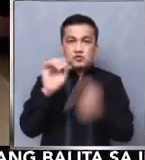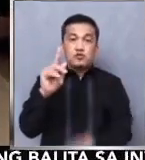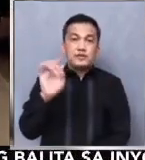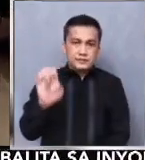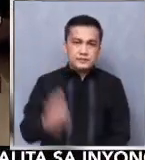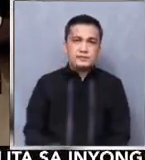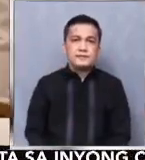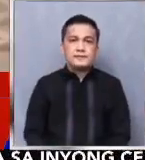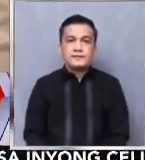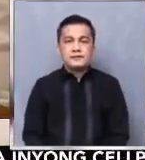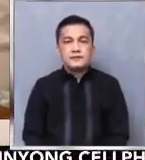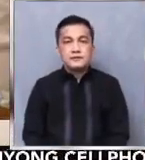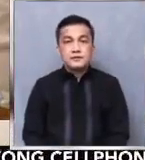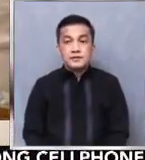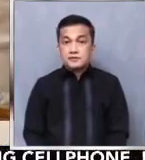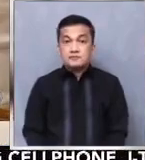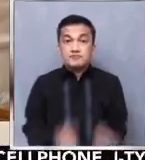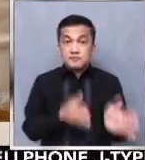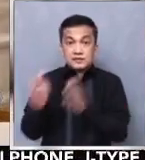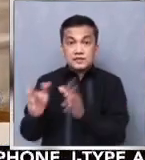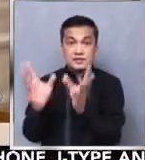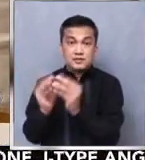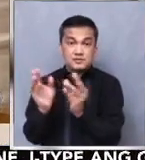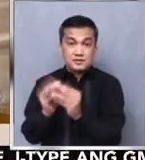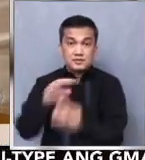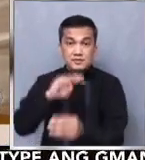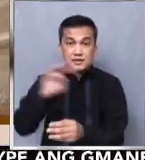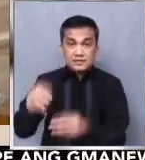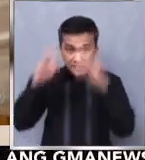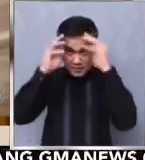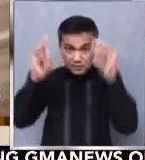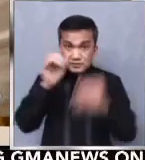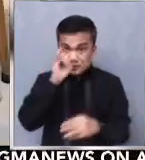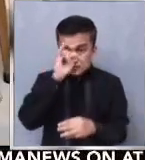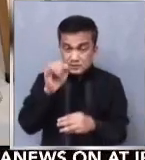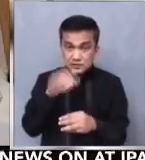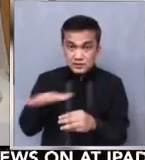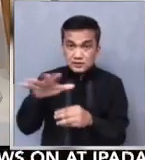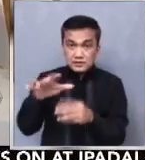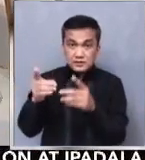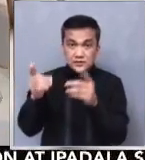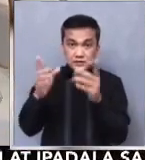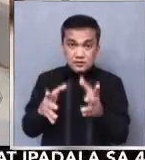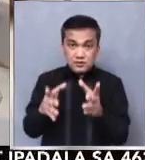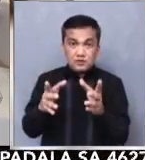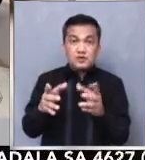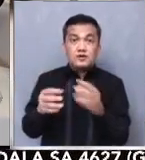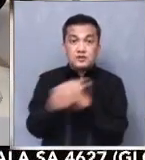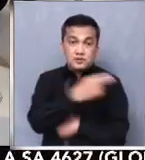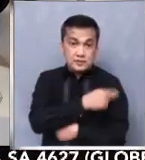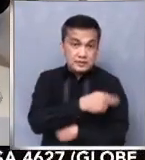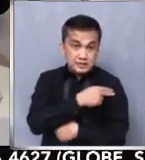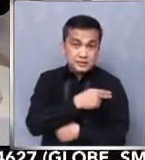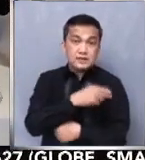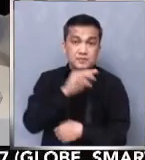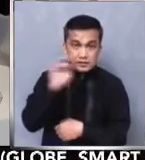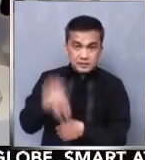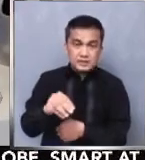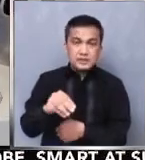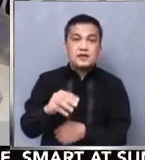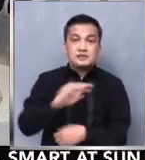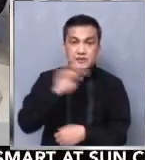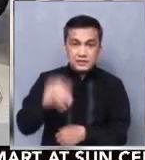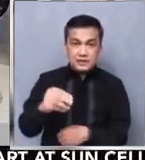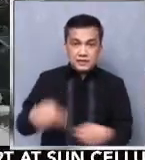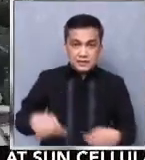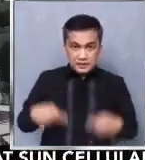Nakipagpulong naman si Manila City Mayor Isko Moreno sa mga direktor ng mga ospital sa Maynila at sa Manila Health Department bilang paghahanda raw